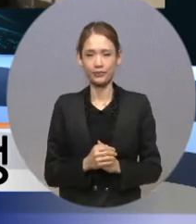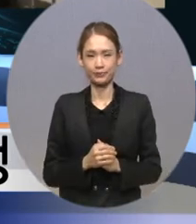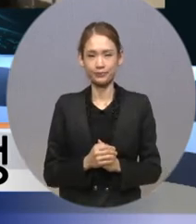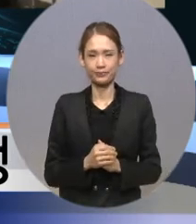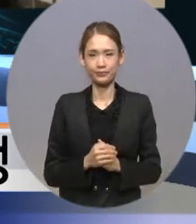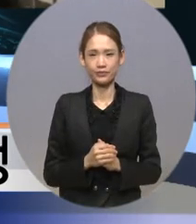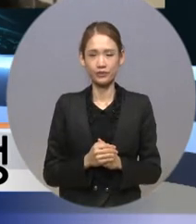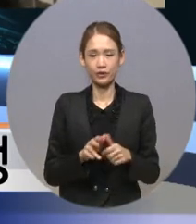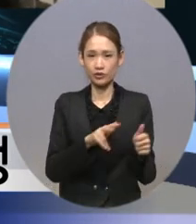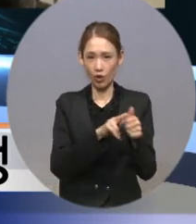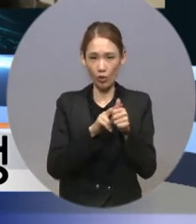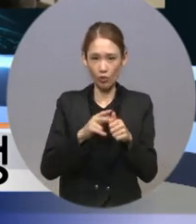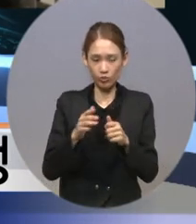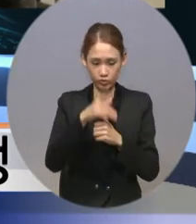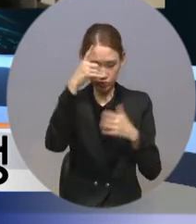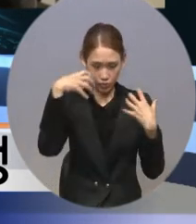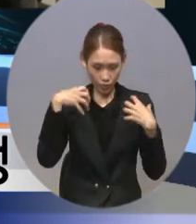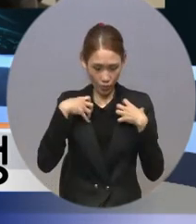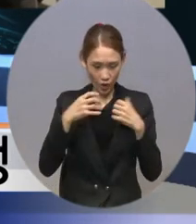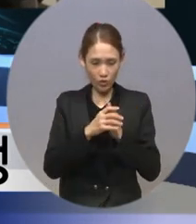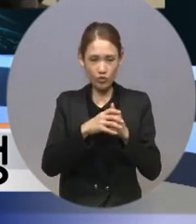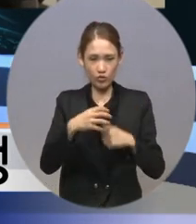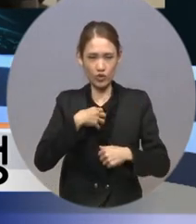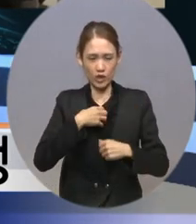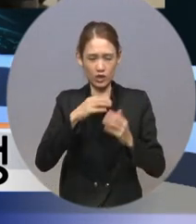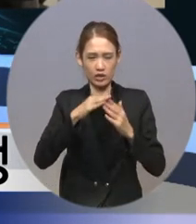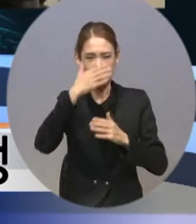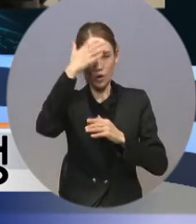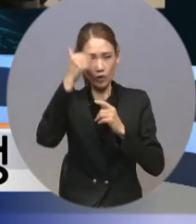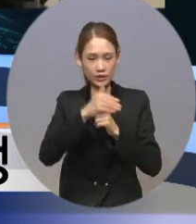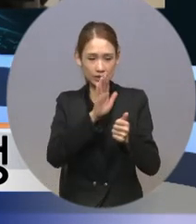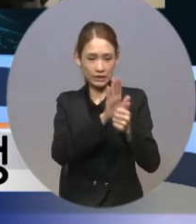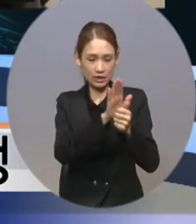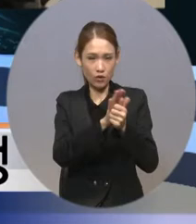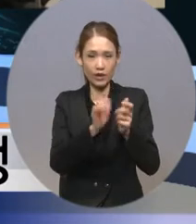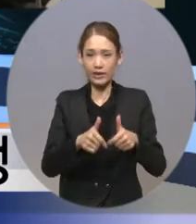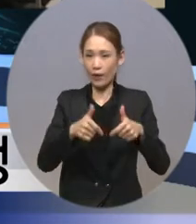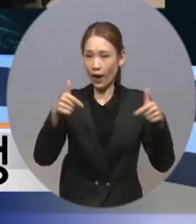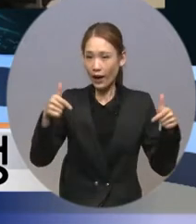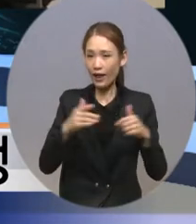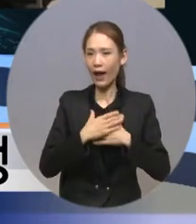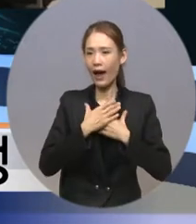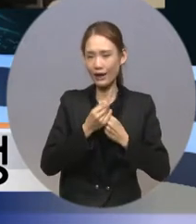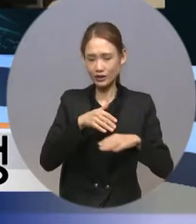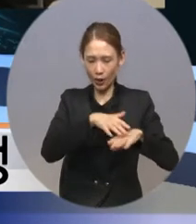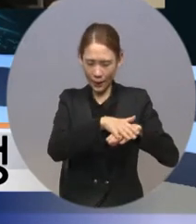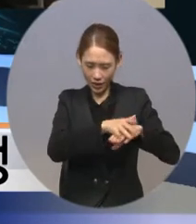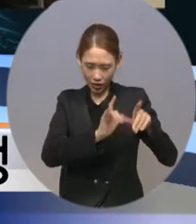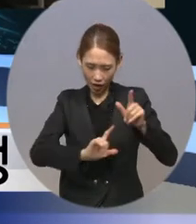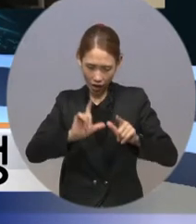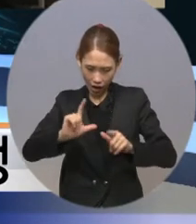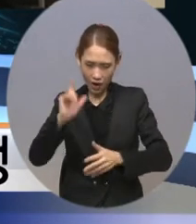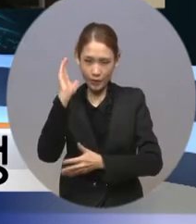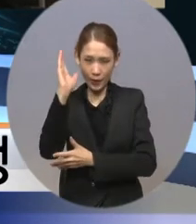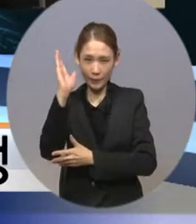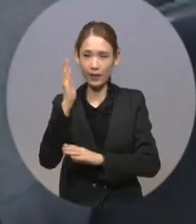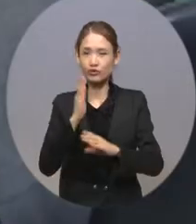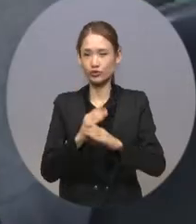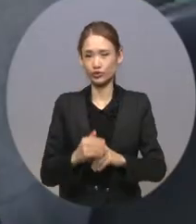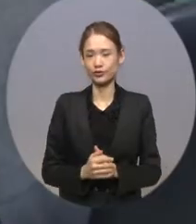정부가 위기일 청한 청소년들을 위한 지원을 더욱 확대하고 안 점만 강화에 나설 예정입니다